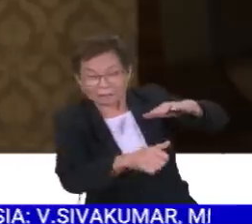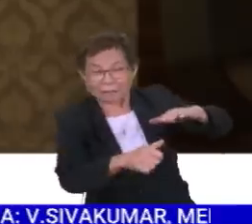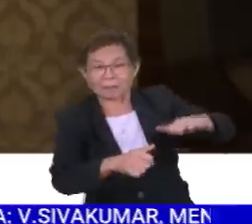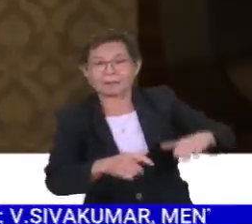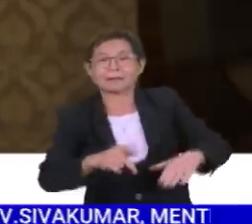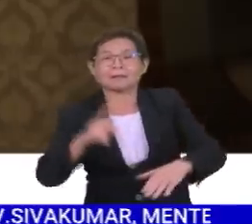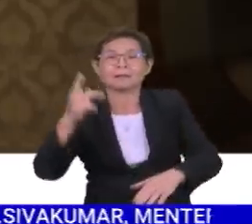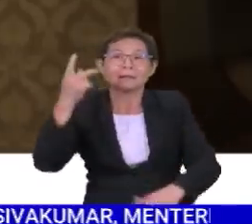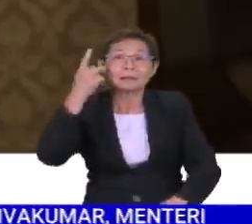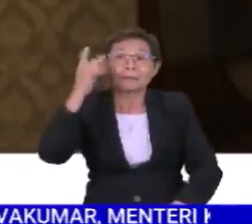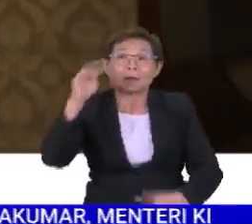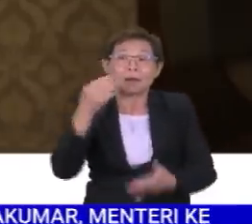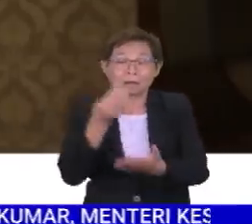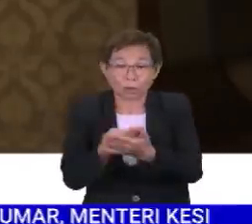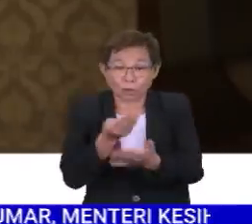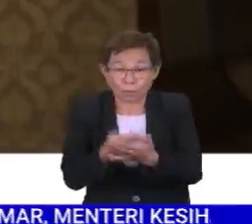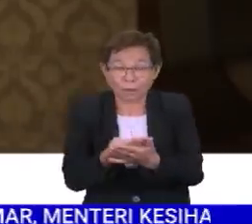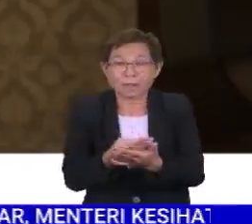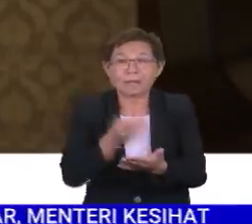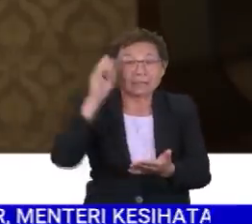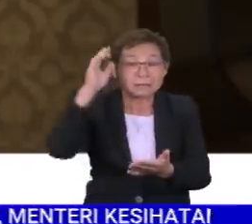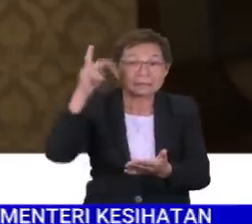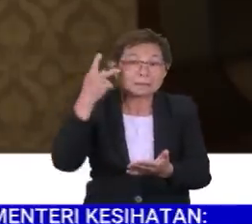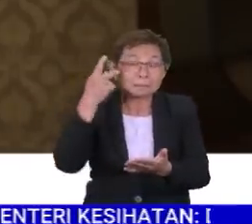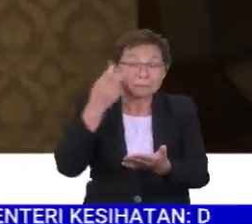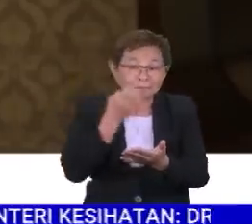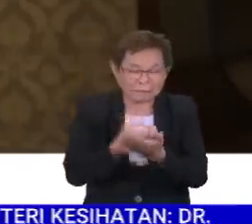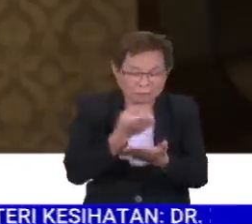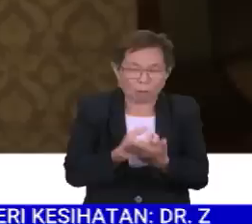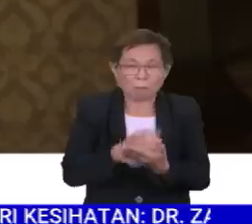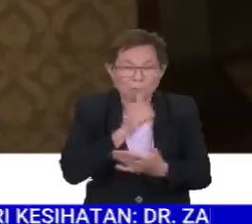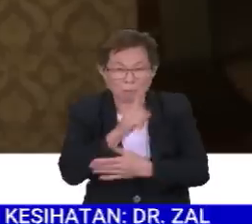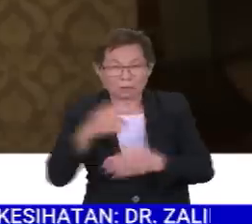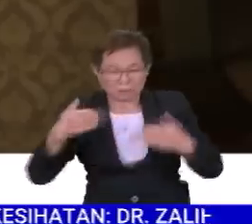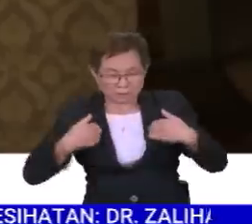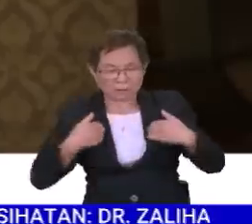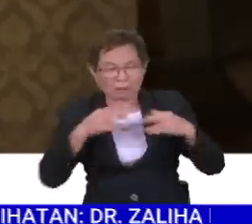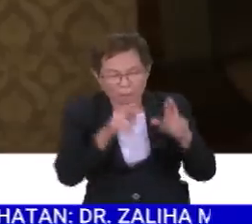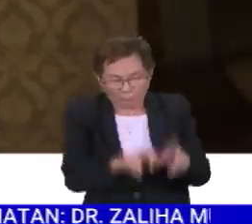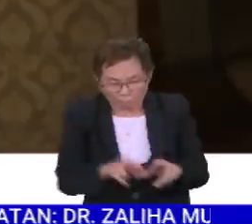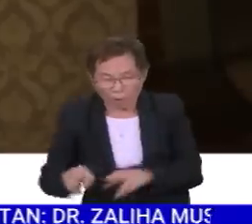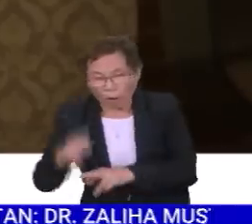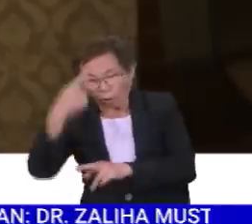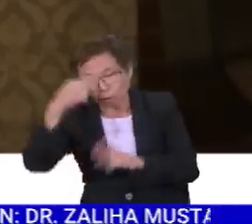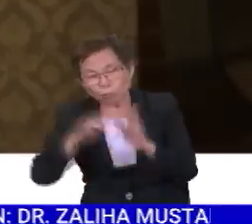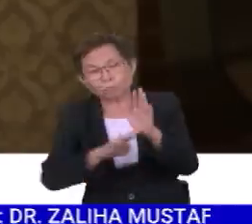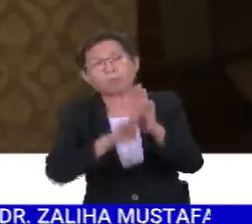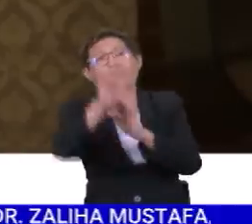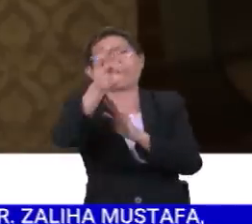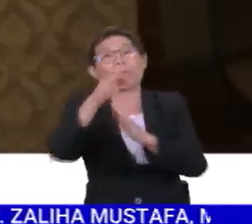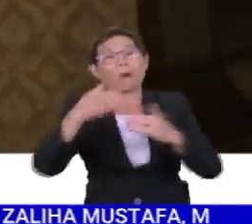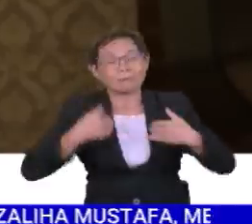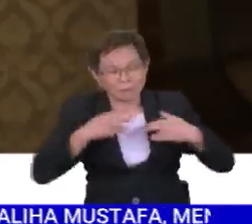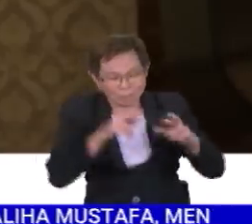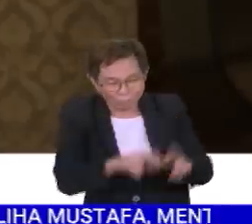Kementerian Ekonomi sudah pasti kena pastikan bahawa kita ada perancangan untuk